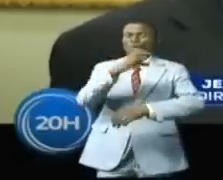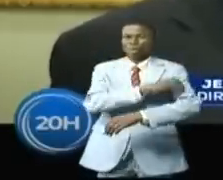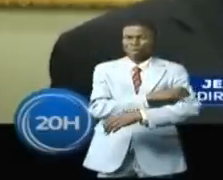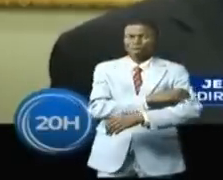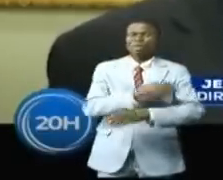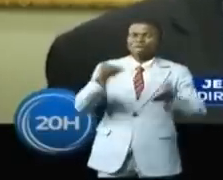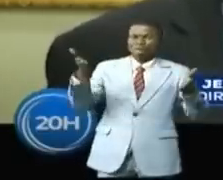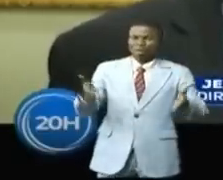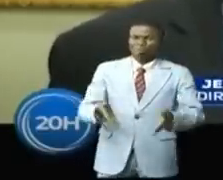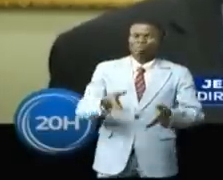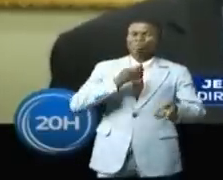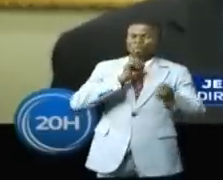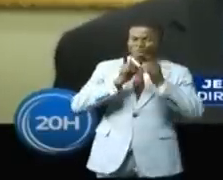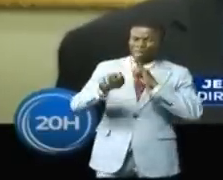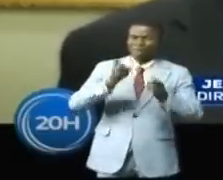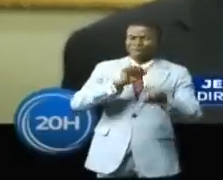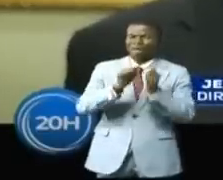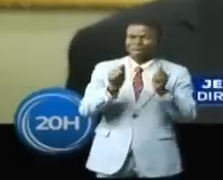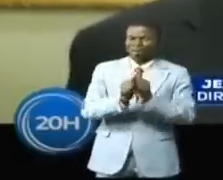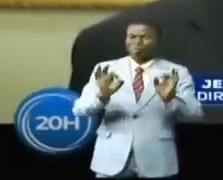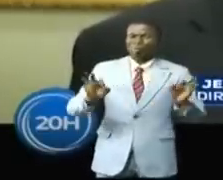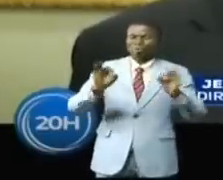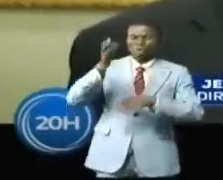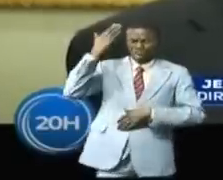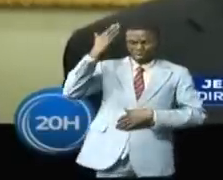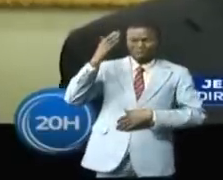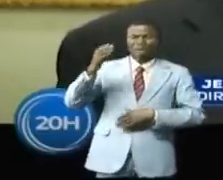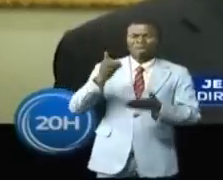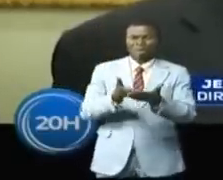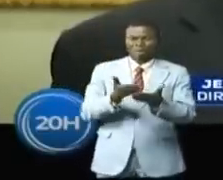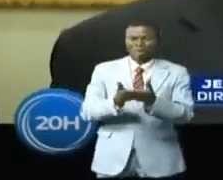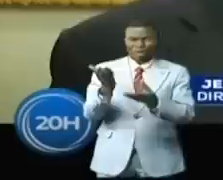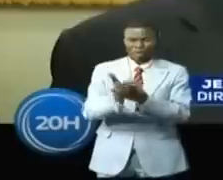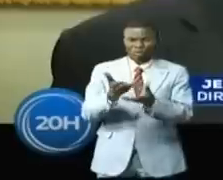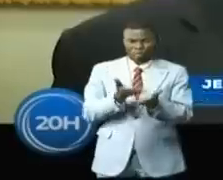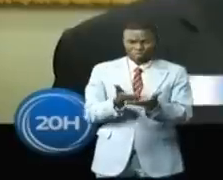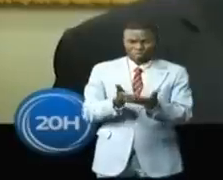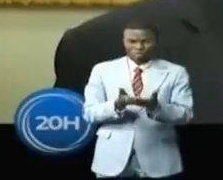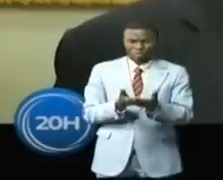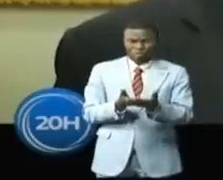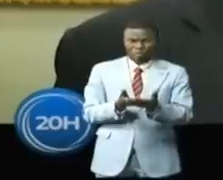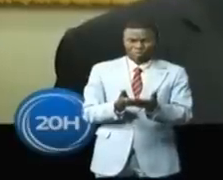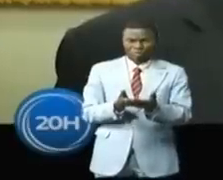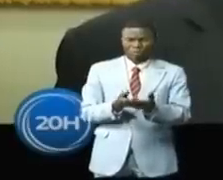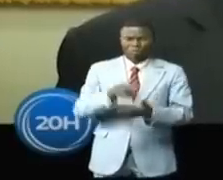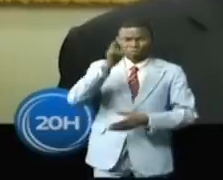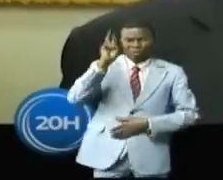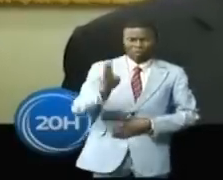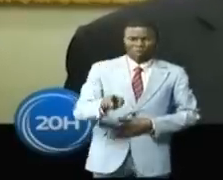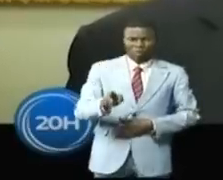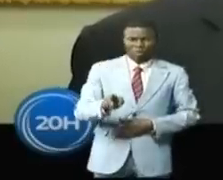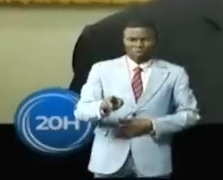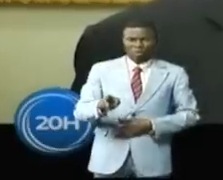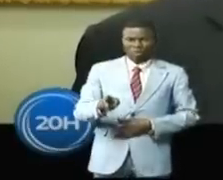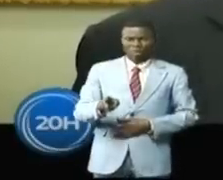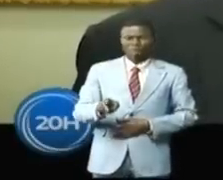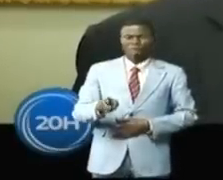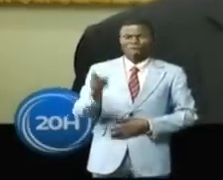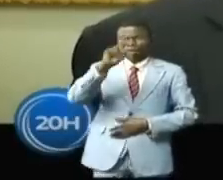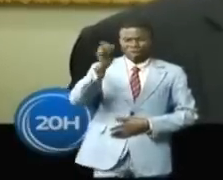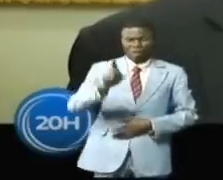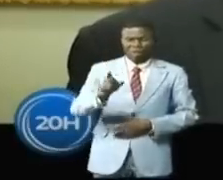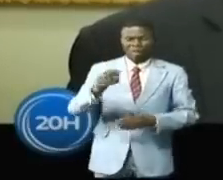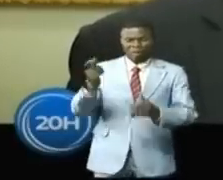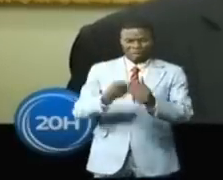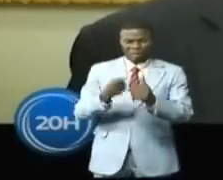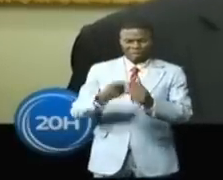par le passé à faire des contrôles des assurances, mais c'était sans avoir la